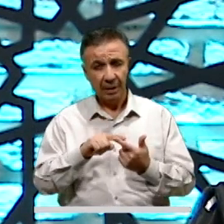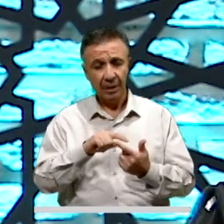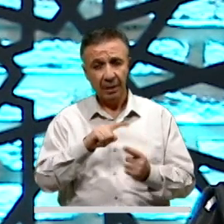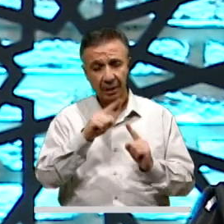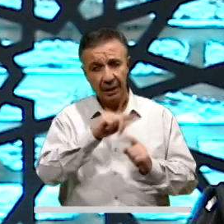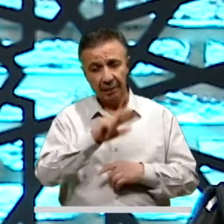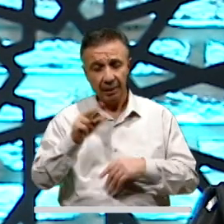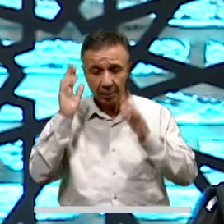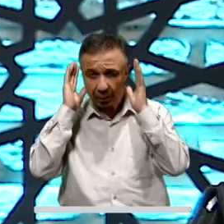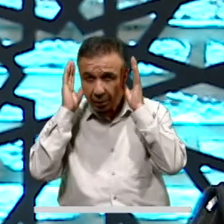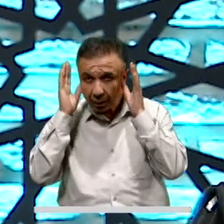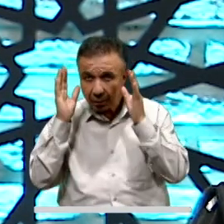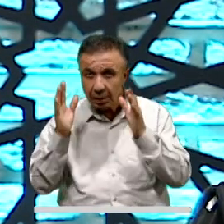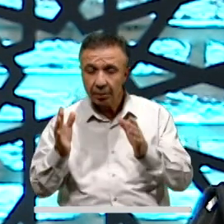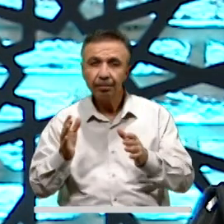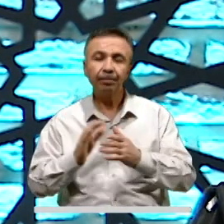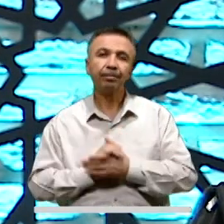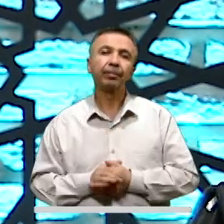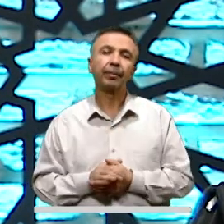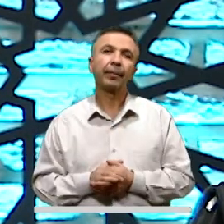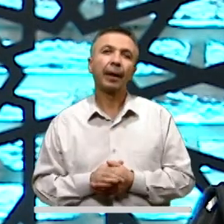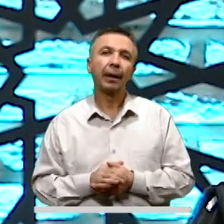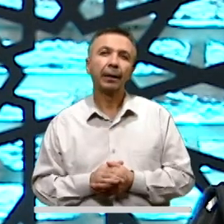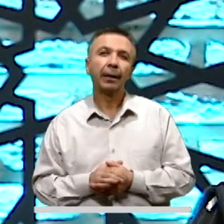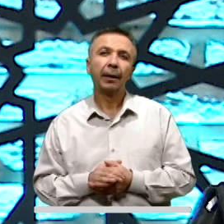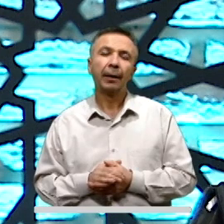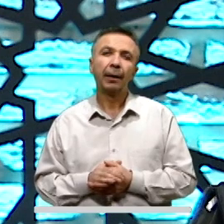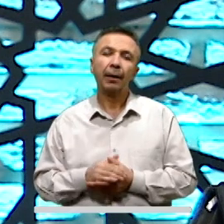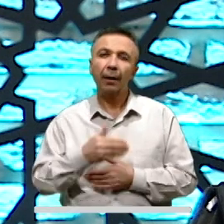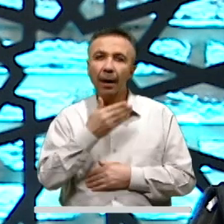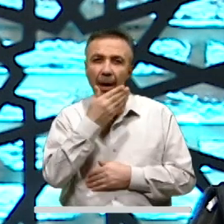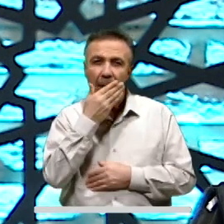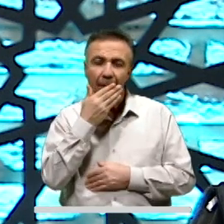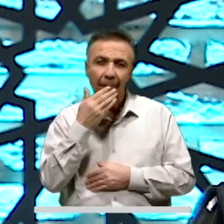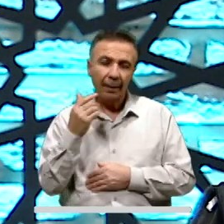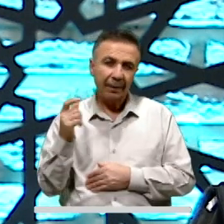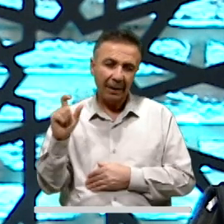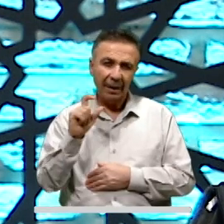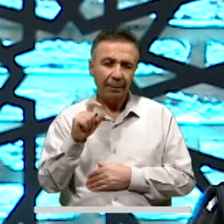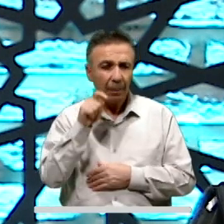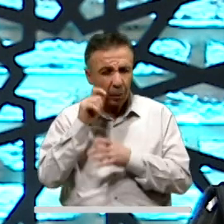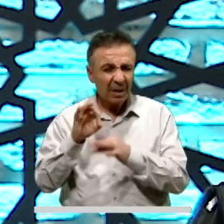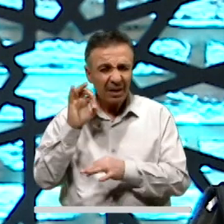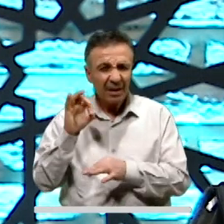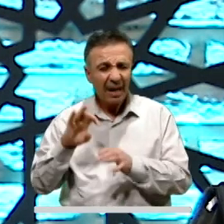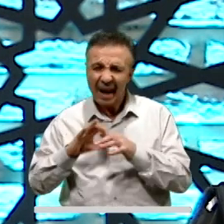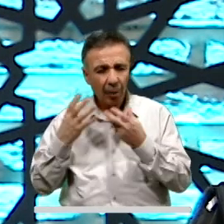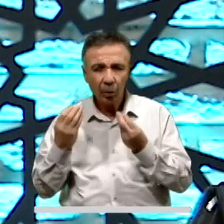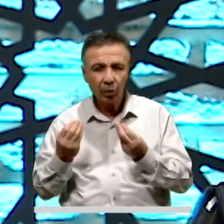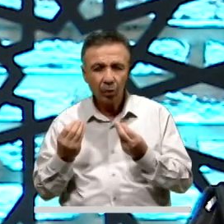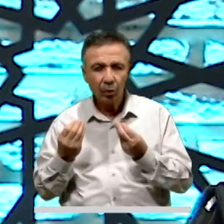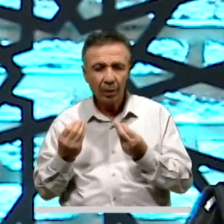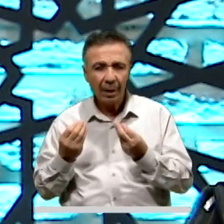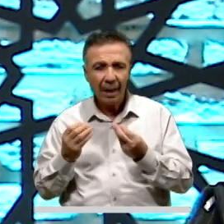kılındı, kılınmaya devam ediyor ülkemizin batı kısmında. Ramazan bir Müslüman için neyi ifade eder? Ramazan'ı ihya